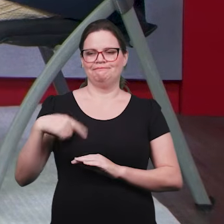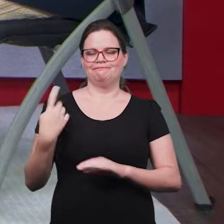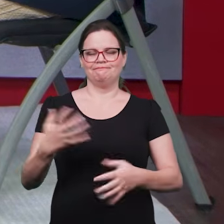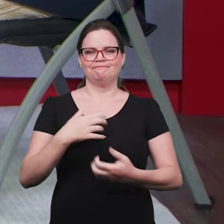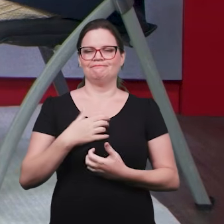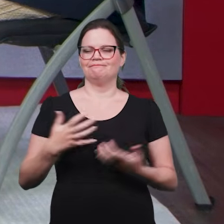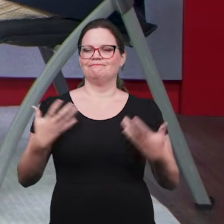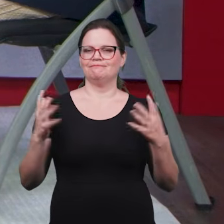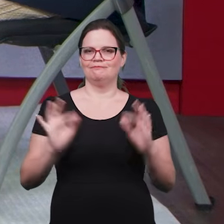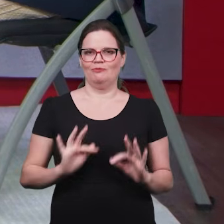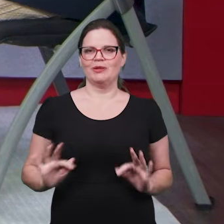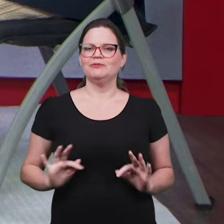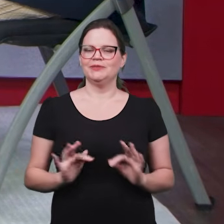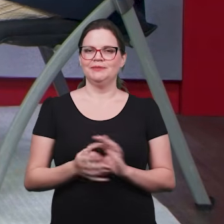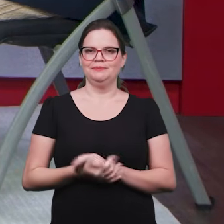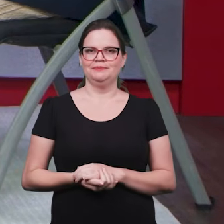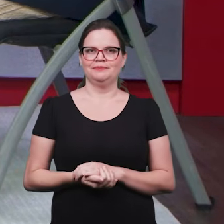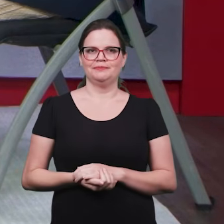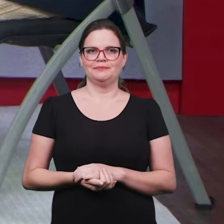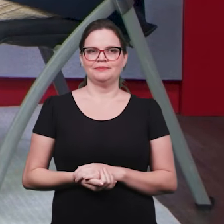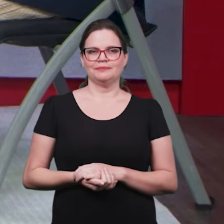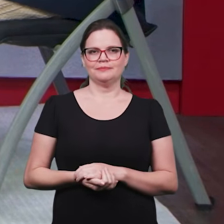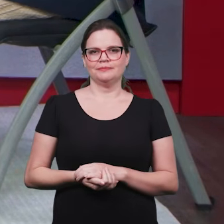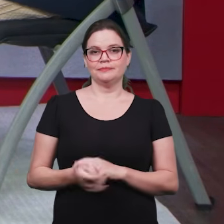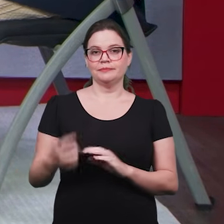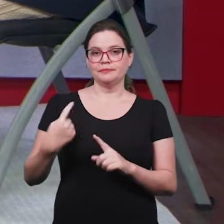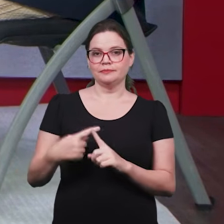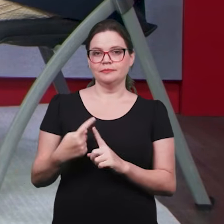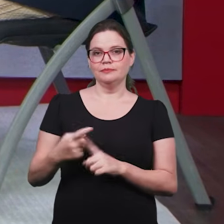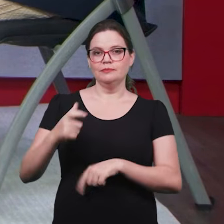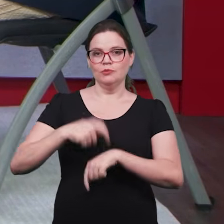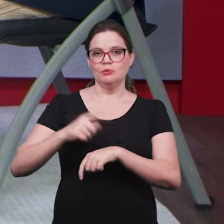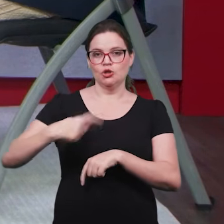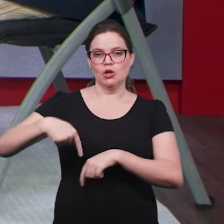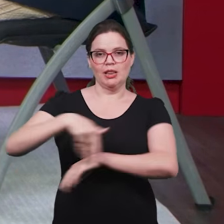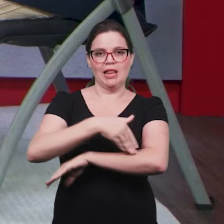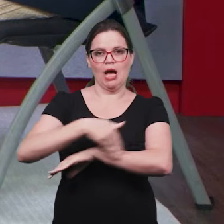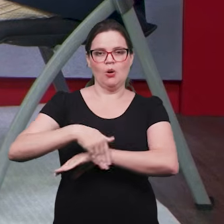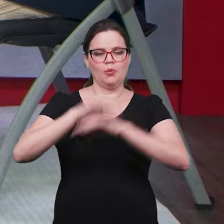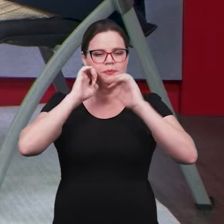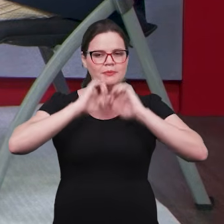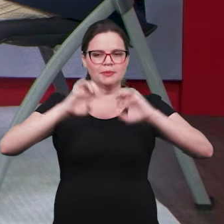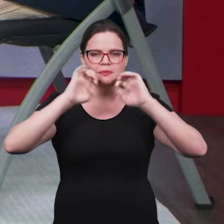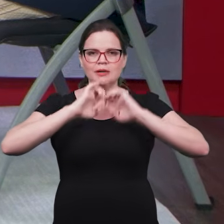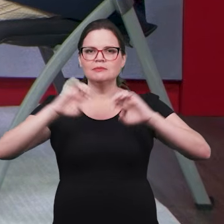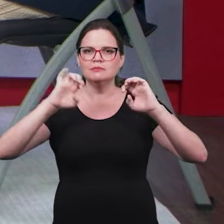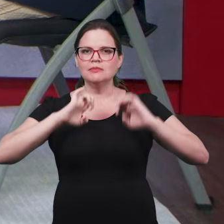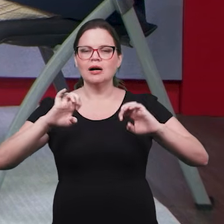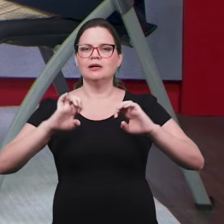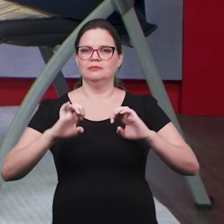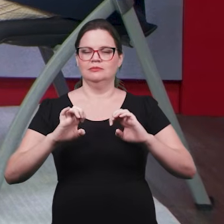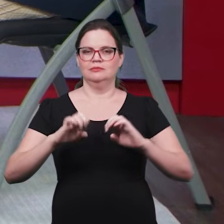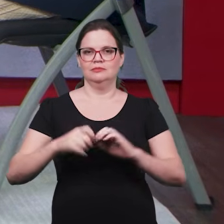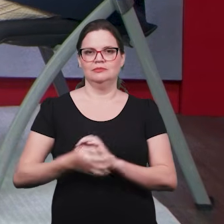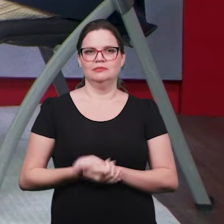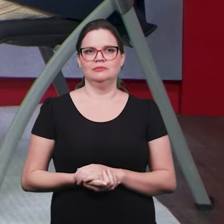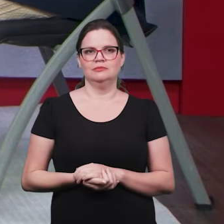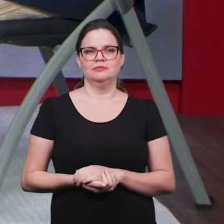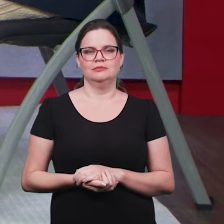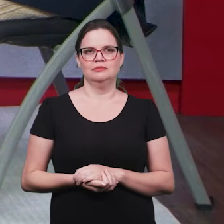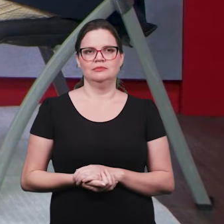рады, E estamos muito felizes com isso, потому что когда идем на улице, porque quando saímos às ruas,